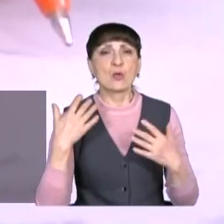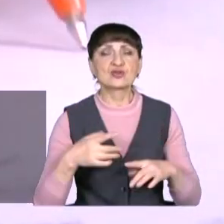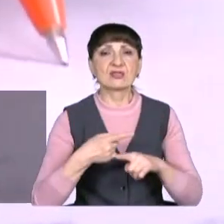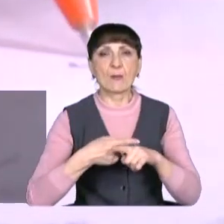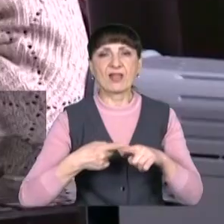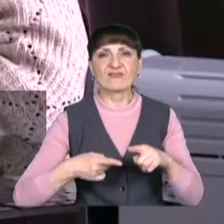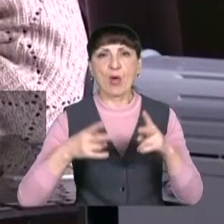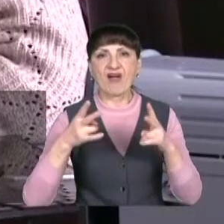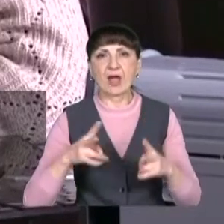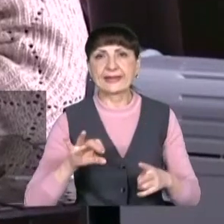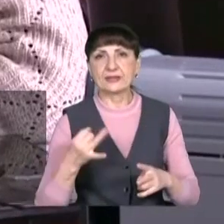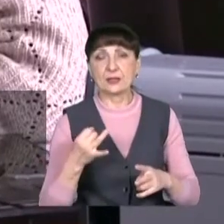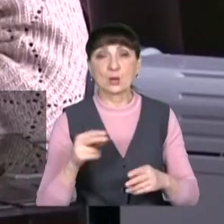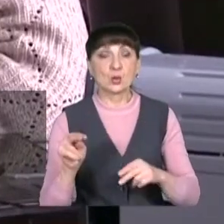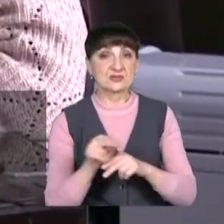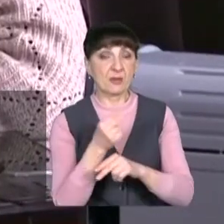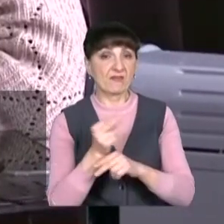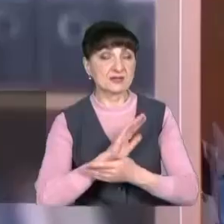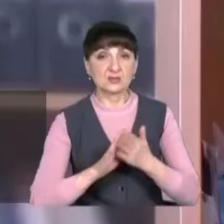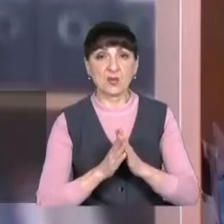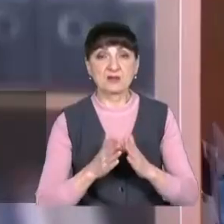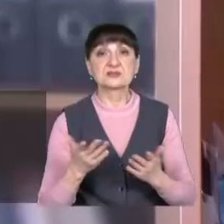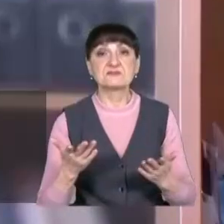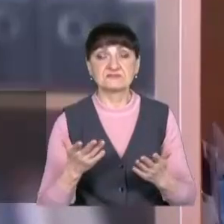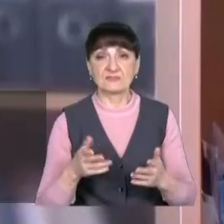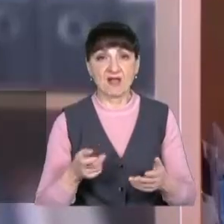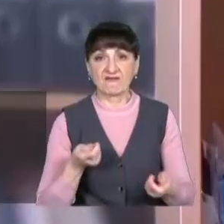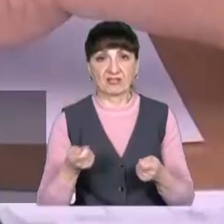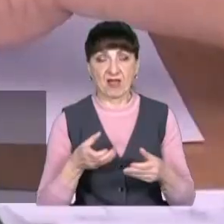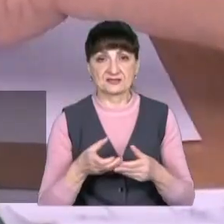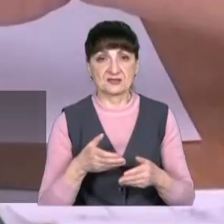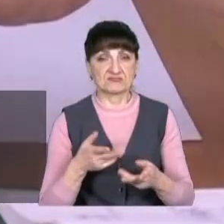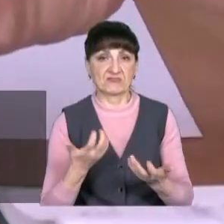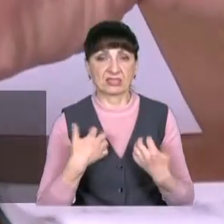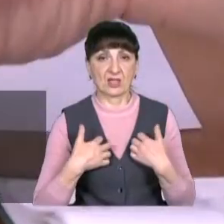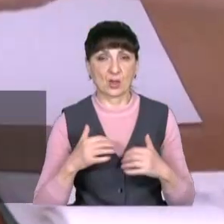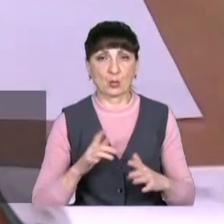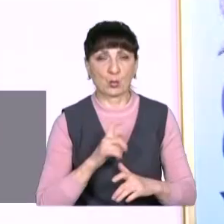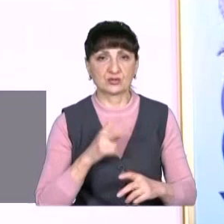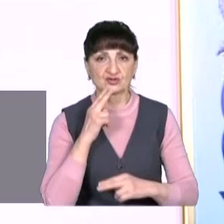наполовину аварийным. Однако исправлять ситуацию местные власти якобы не торопятся, возмущаются сельчане.